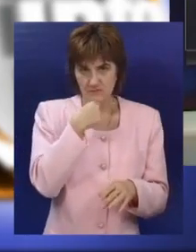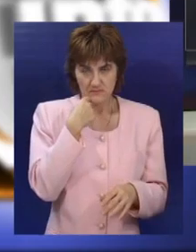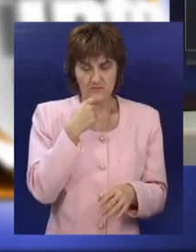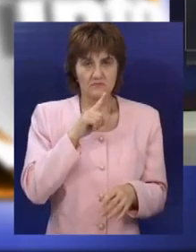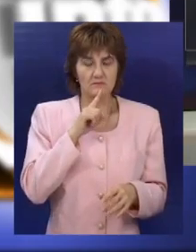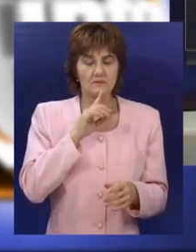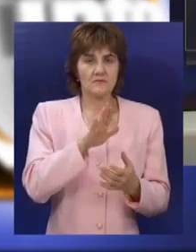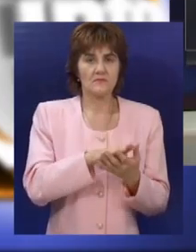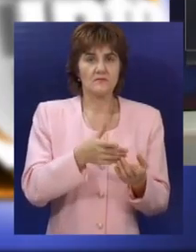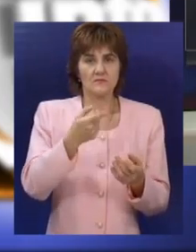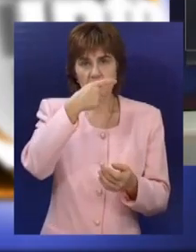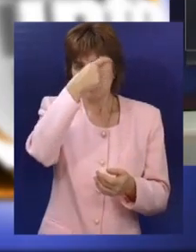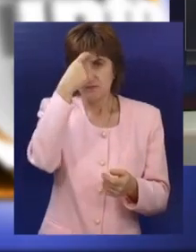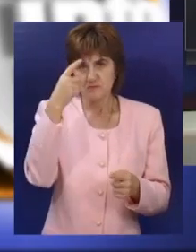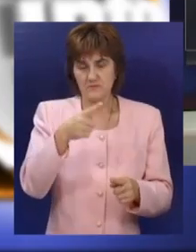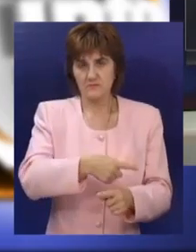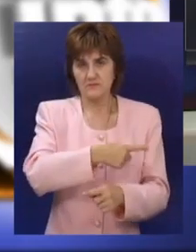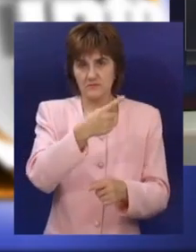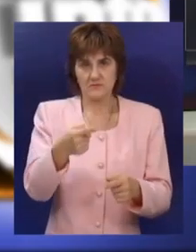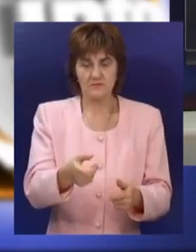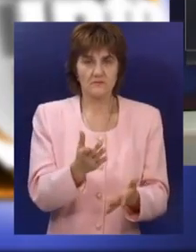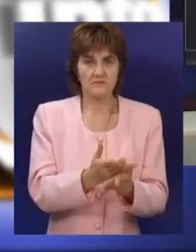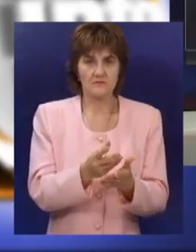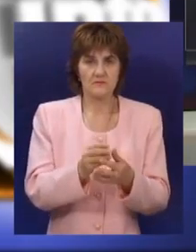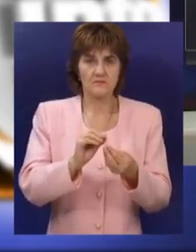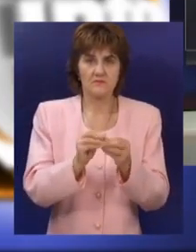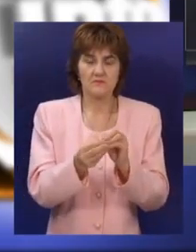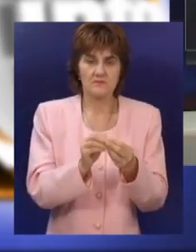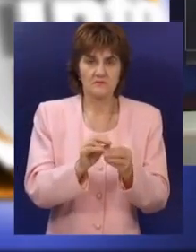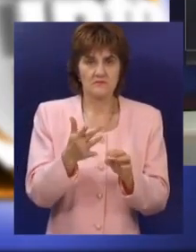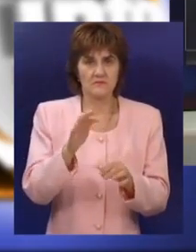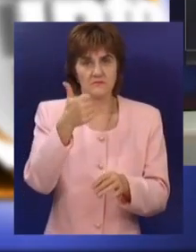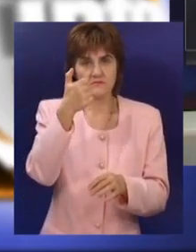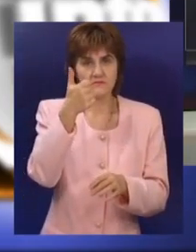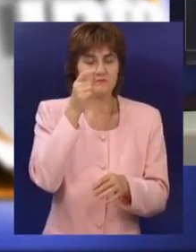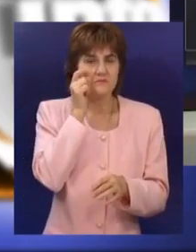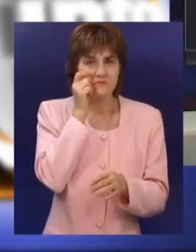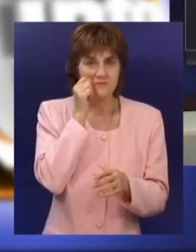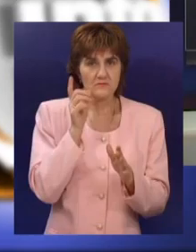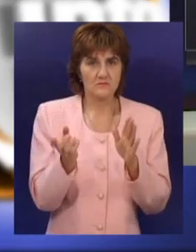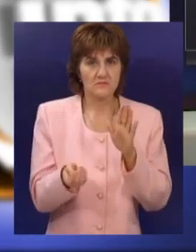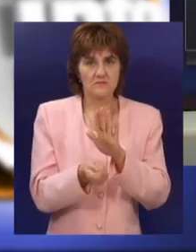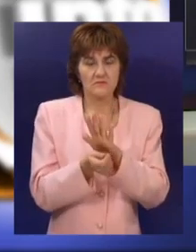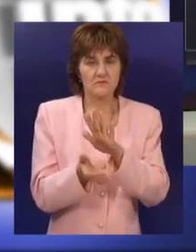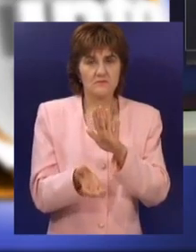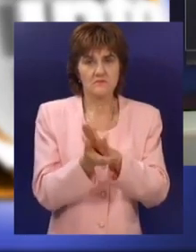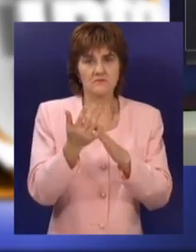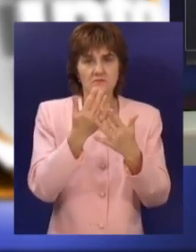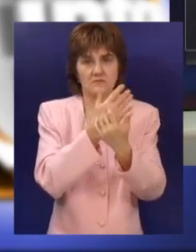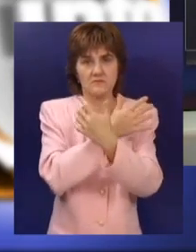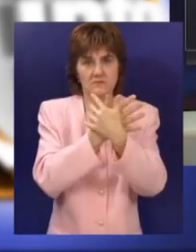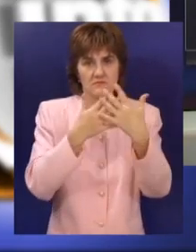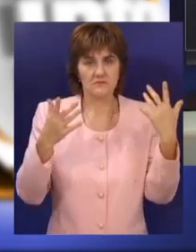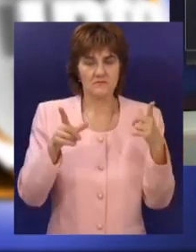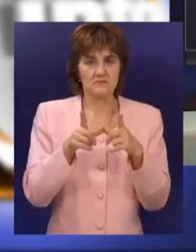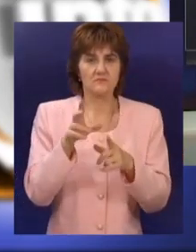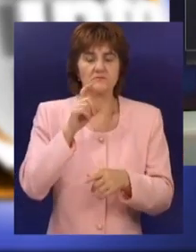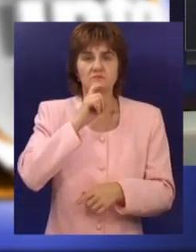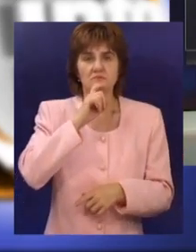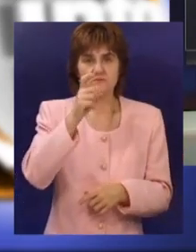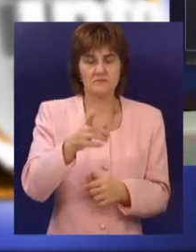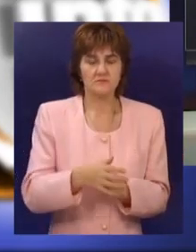do sredine novembra ove godine prokrijumčarila više stotina ilegalnih migranata u Mađarsku. Na čelu grupe, kako